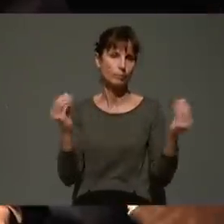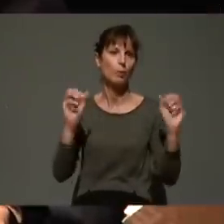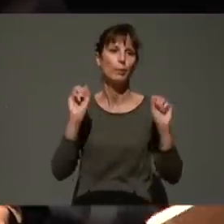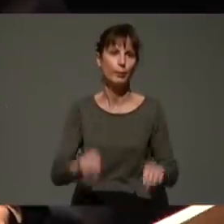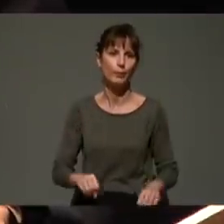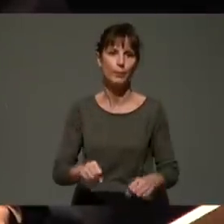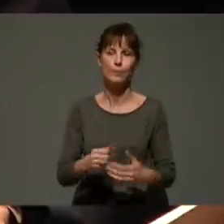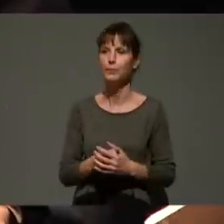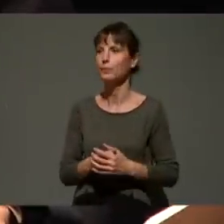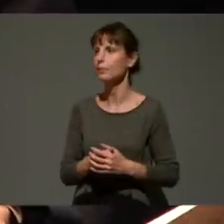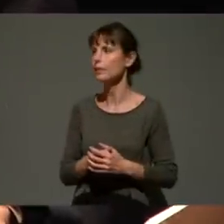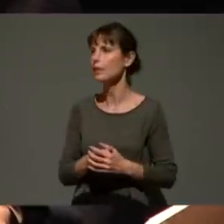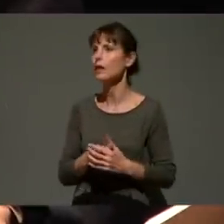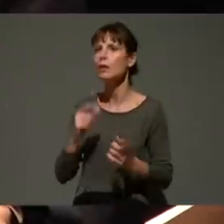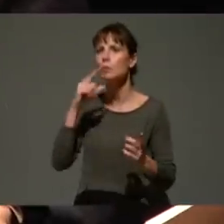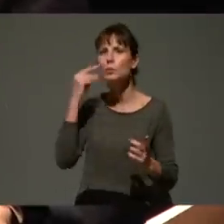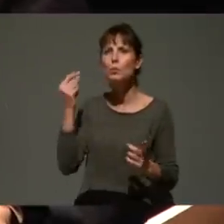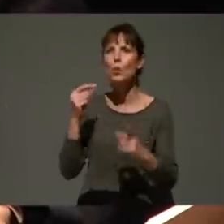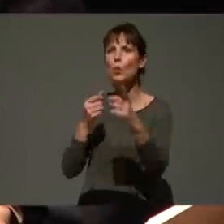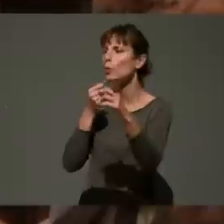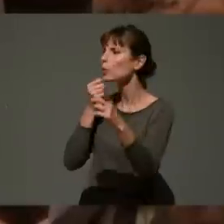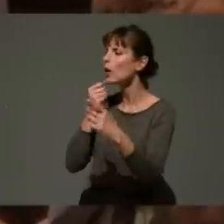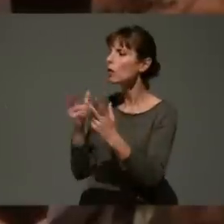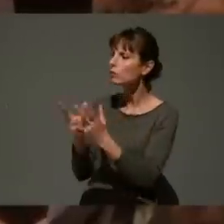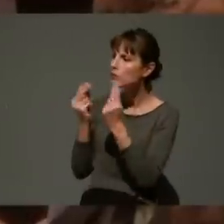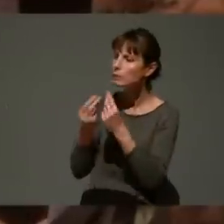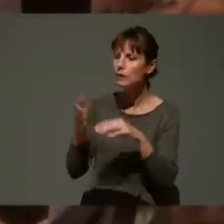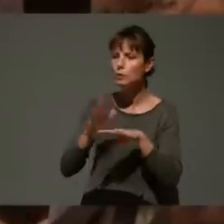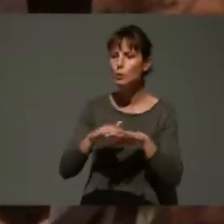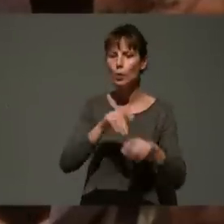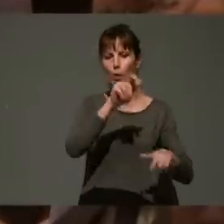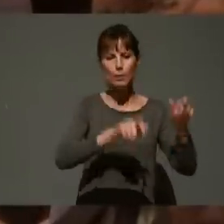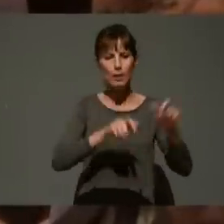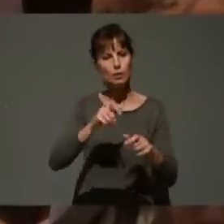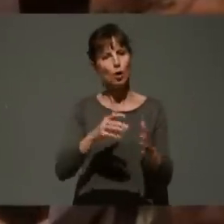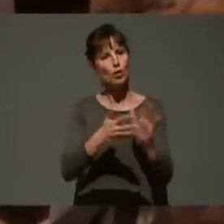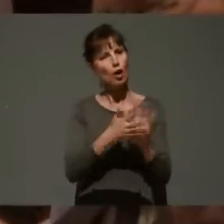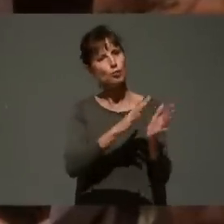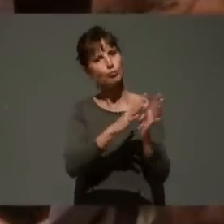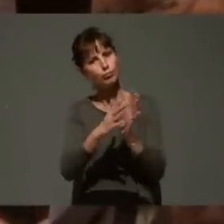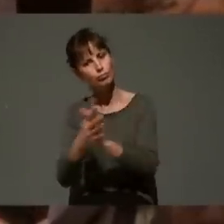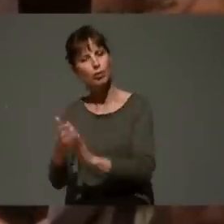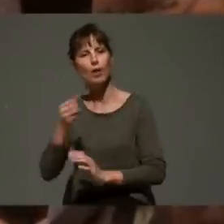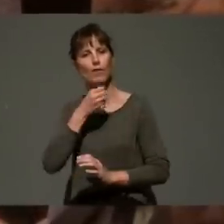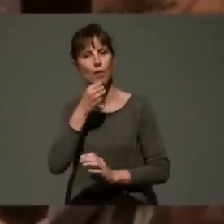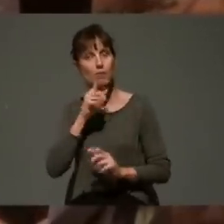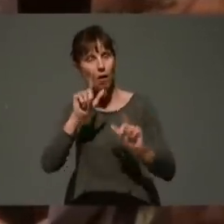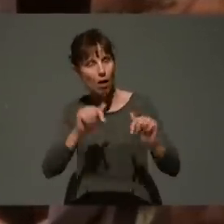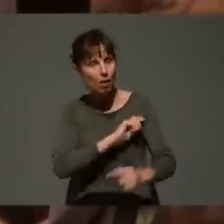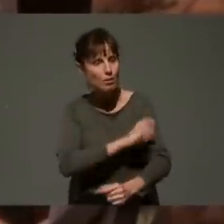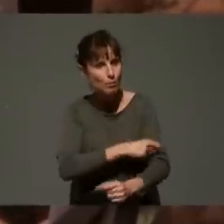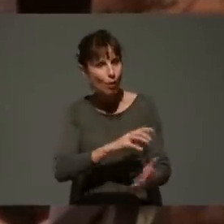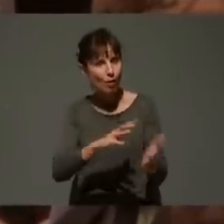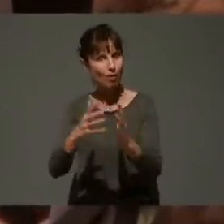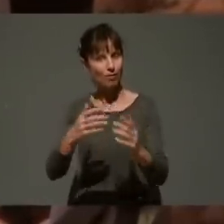Monsieur ? Donc, vous avez parlé de la qualité de vie des personnes en vieillissant lorsqu'elles pratiquent une activité physique. Est-ce que